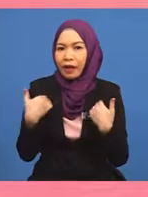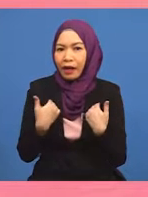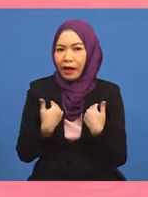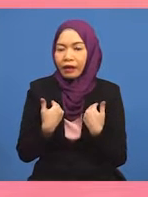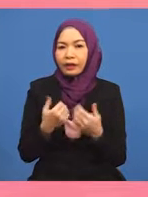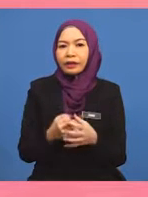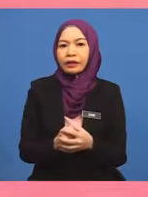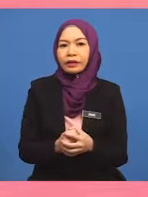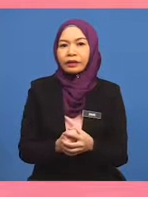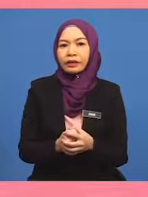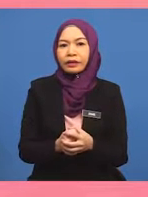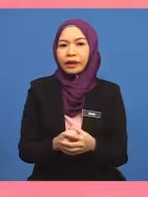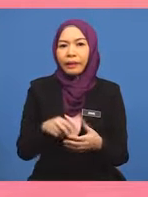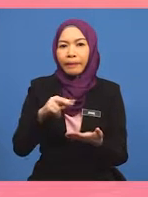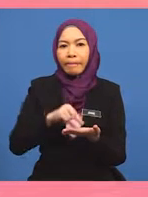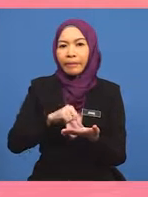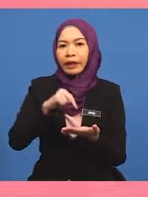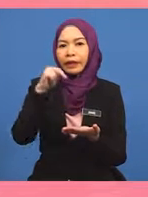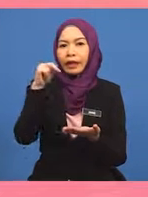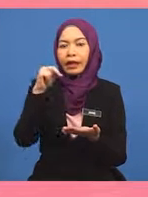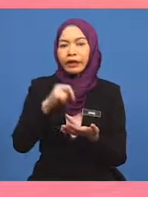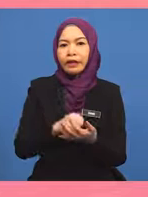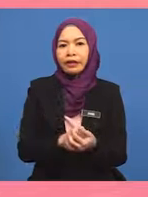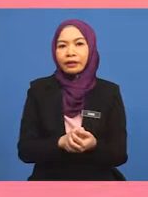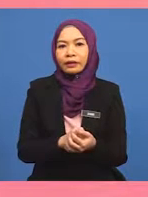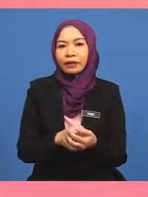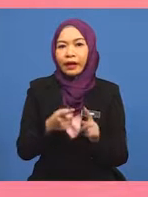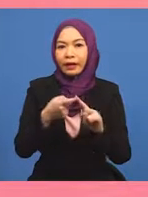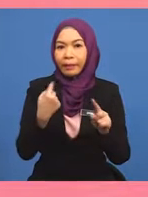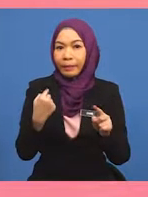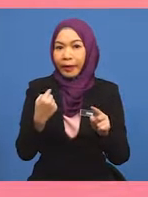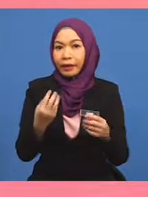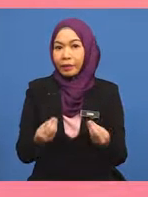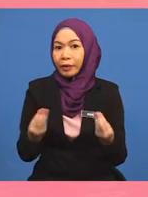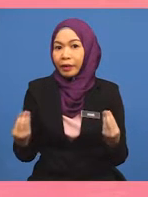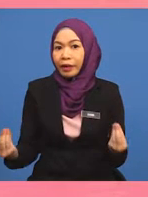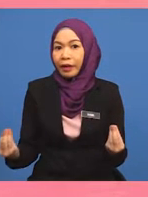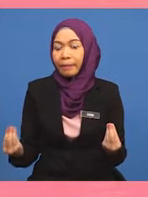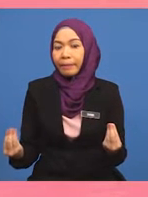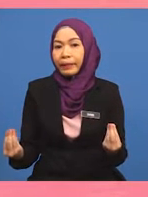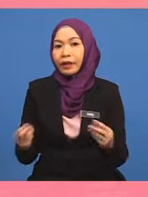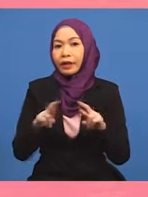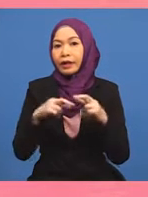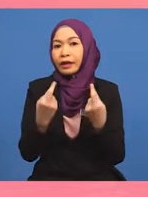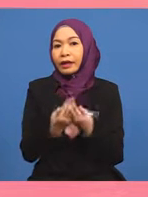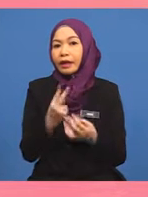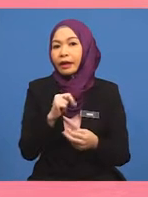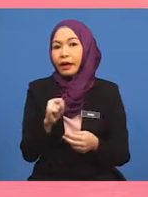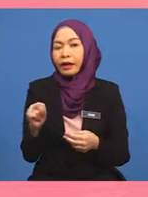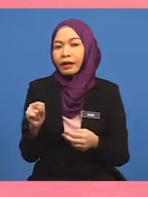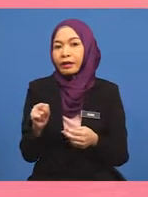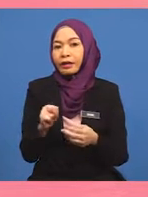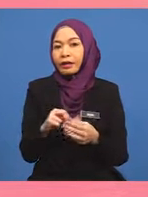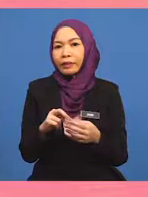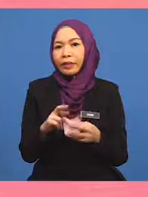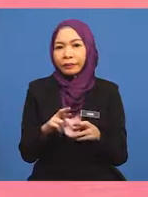penilaian terhadap beberapa lakaran yang telah dihasilkan. Lakaran yang telah